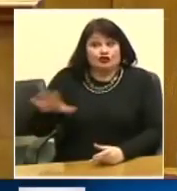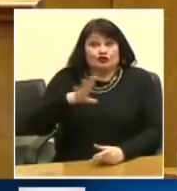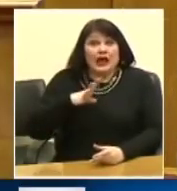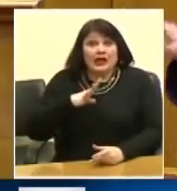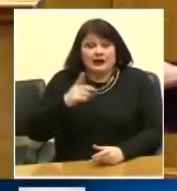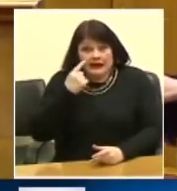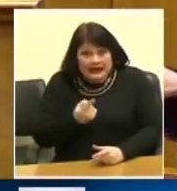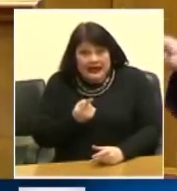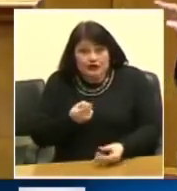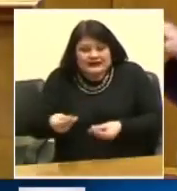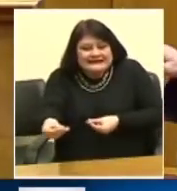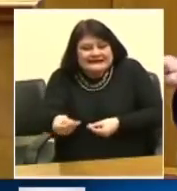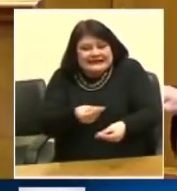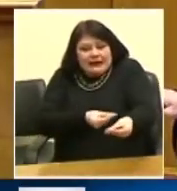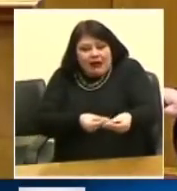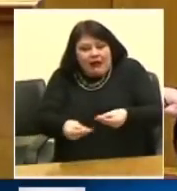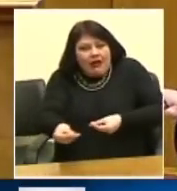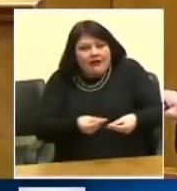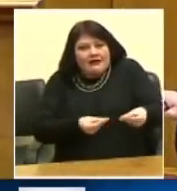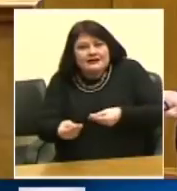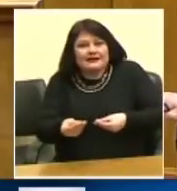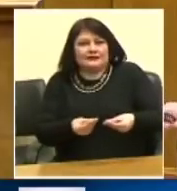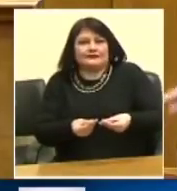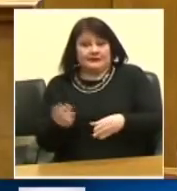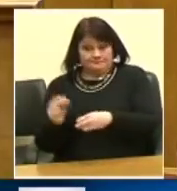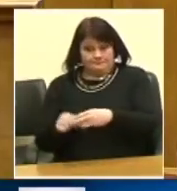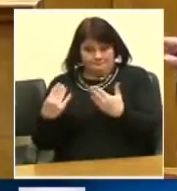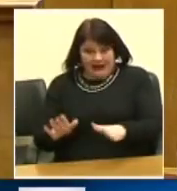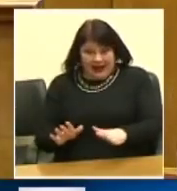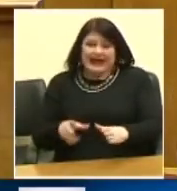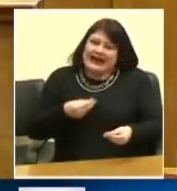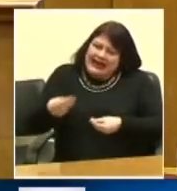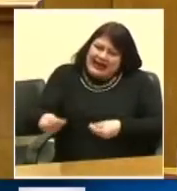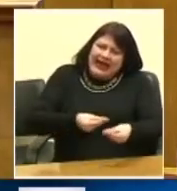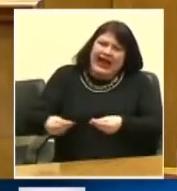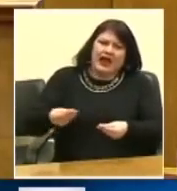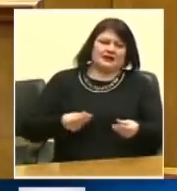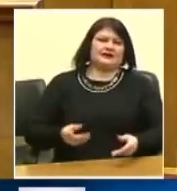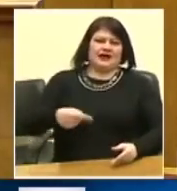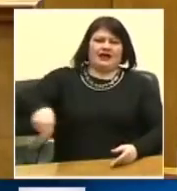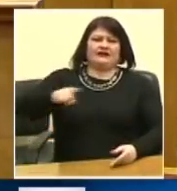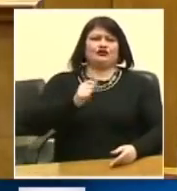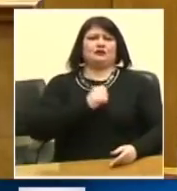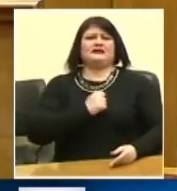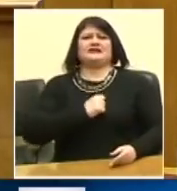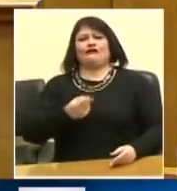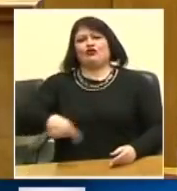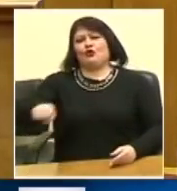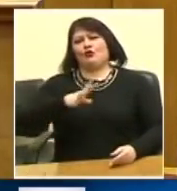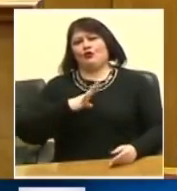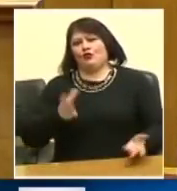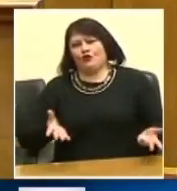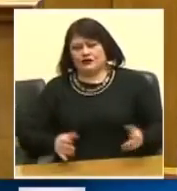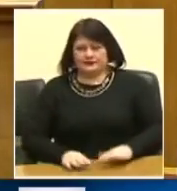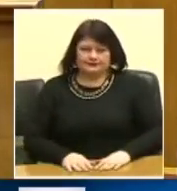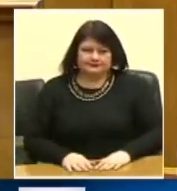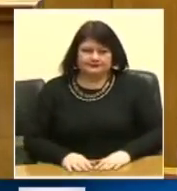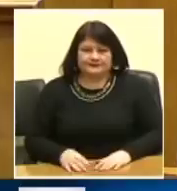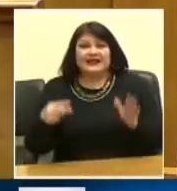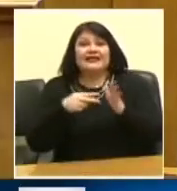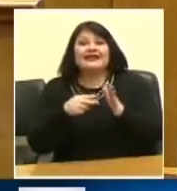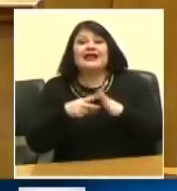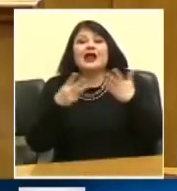κάνετε συναλλαγή όσοι ψηφίσατε μέσα εδώ. Δεν υπάρχει Έλληνας που να πιστεύει κάτι άλλο. Πέστε μου λοιπόν τώρα με τι ασχοληθήκατε το